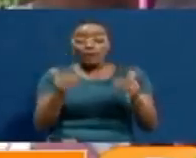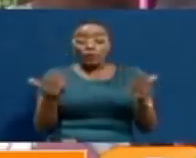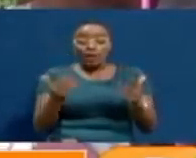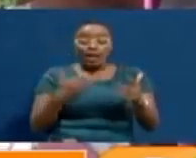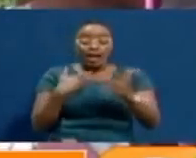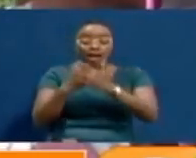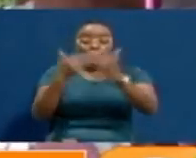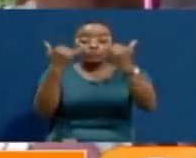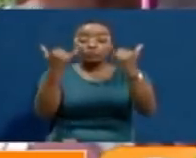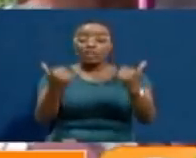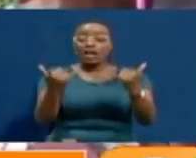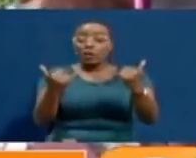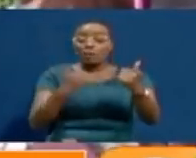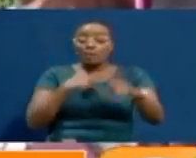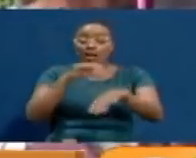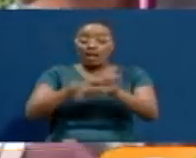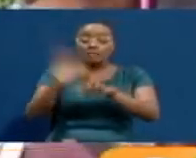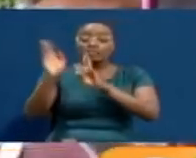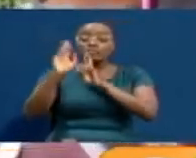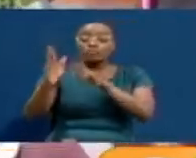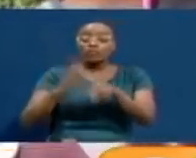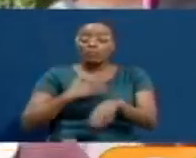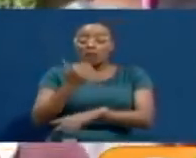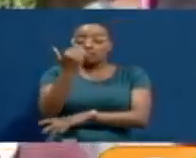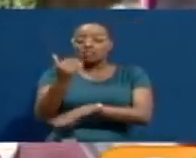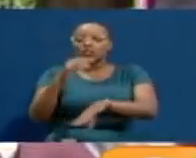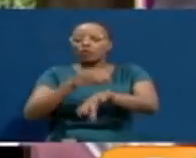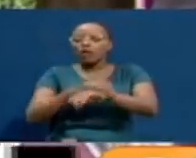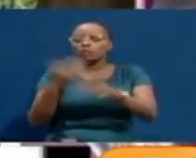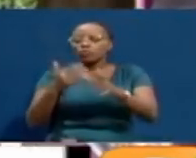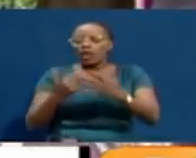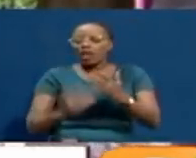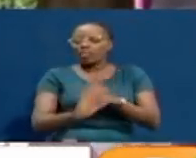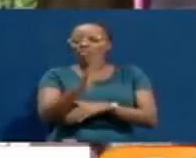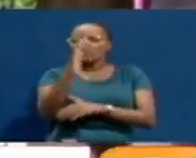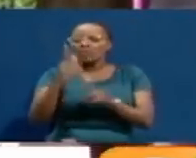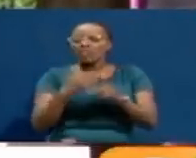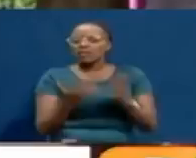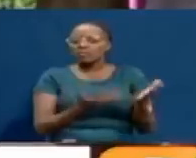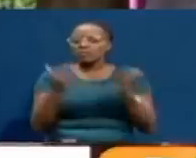saa hii nikapata ripoti kama mtoto wangu amepatikana msituni, sijui amepelekwa mochari.